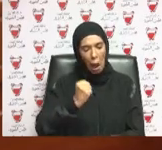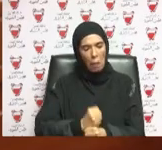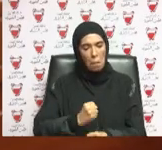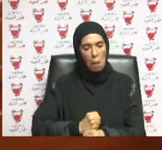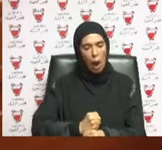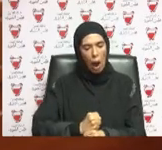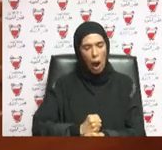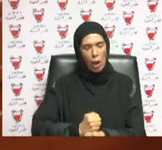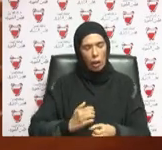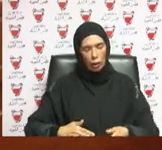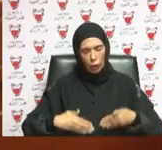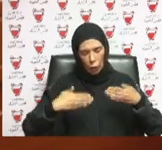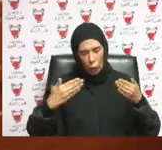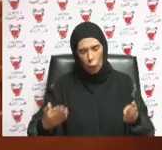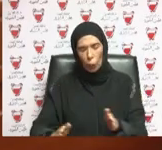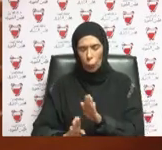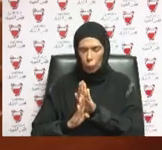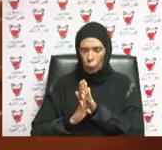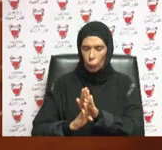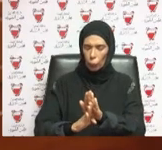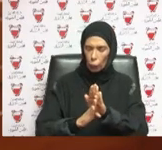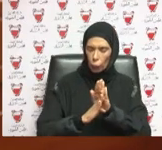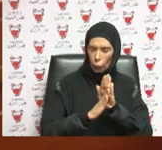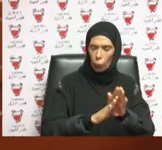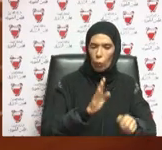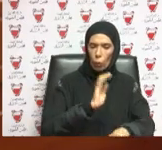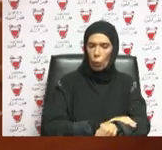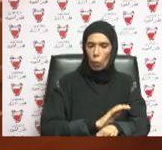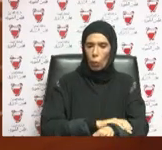سنوات مديدة من العمل الدؤوب والإخلاص،